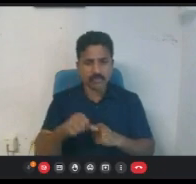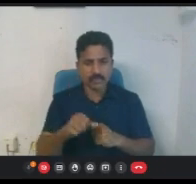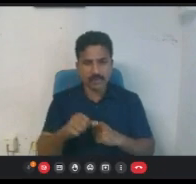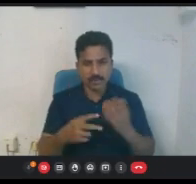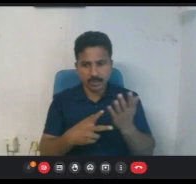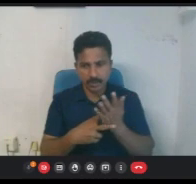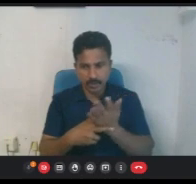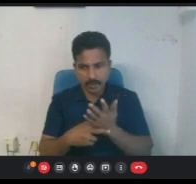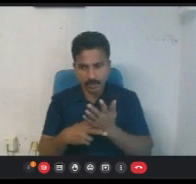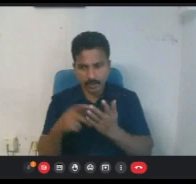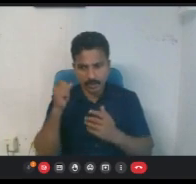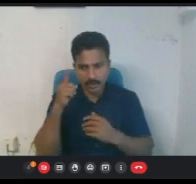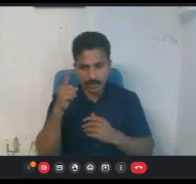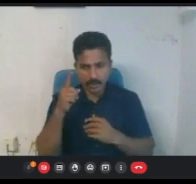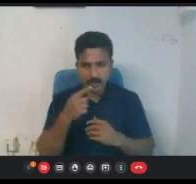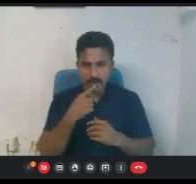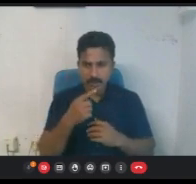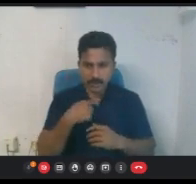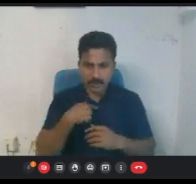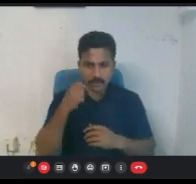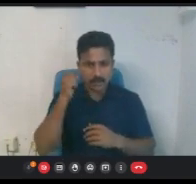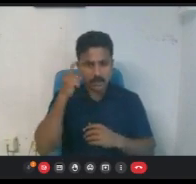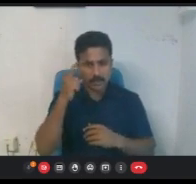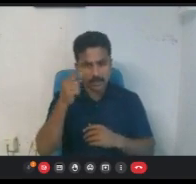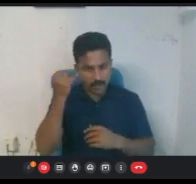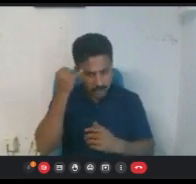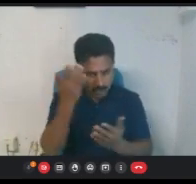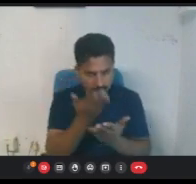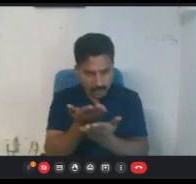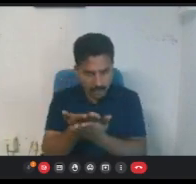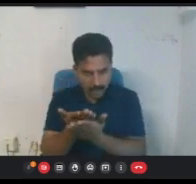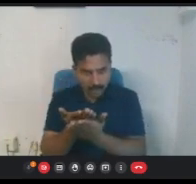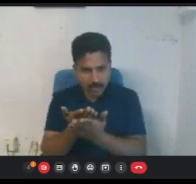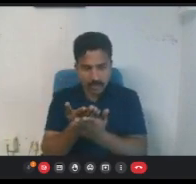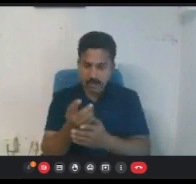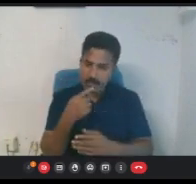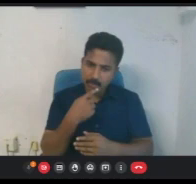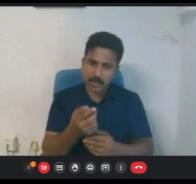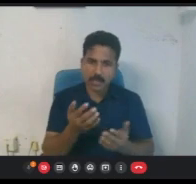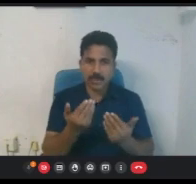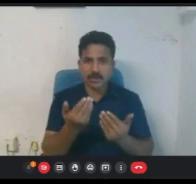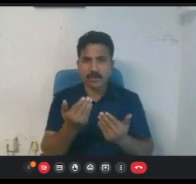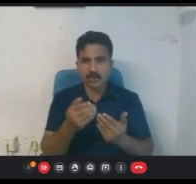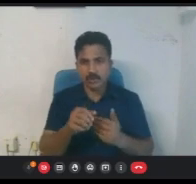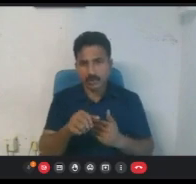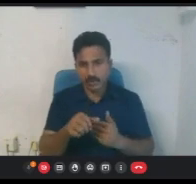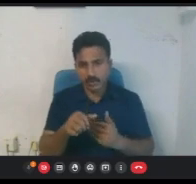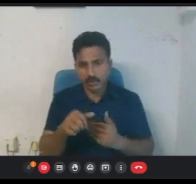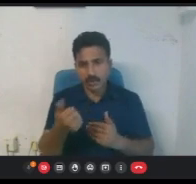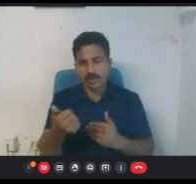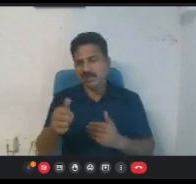സാർ പറഞ്ഞ കാര്യങ്ങളൊക്കെ ഞങ്ങൾക്ക് മനസ്സിലാകുന്നുണ്ട്. പറഞ്ഞ സജഷൻസ് ഒക്കെ ഞങ്ങൾ പരിഗണിക്കാൻ ശ്രമിക്കാം. മറ്റു പാർട്ടിസിപ്പൻസിനും കൂടെ നമുക്ക്